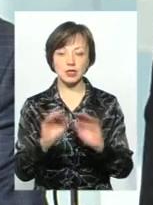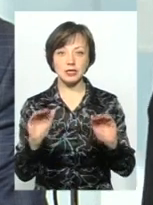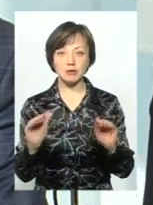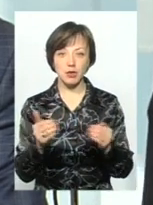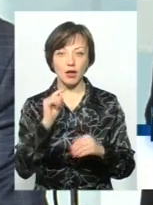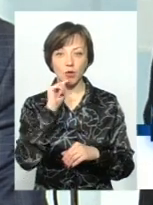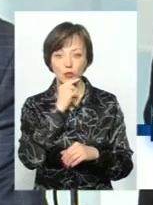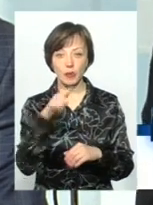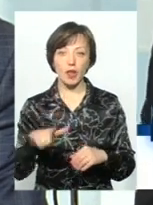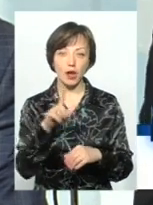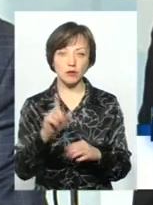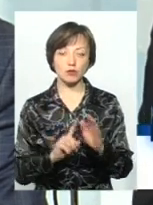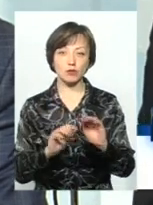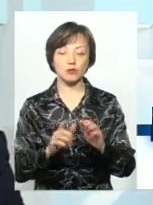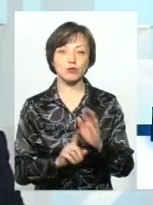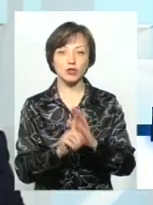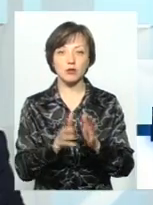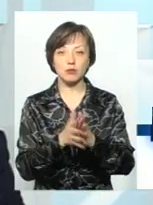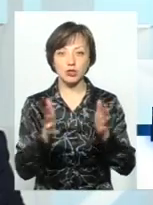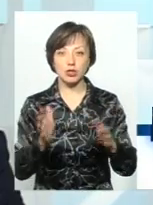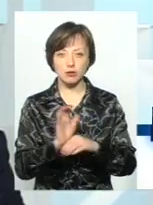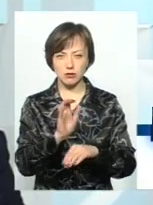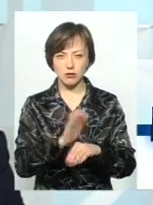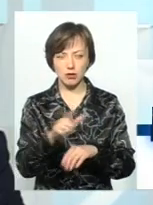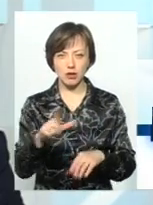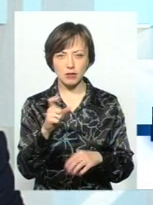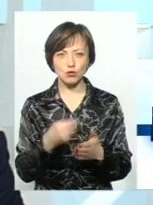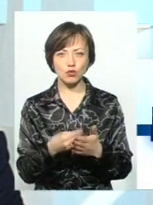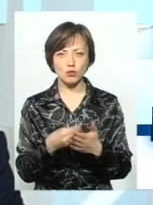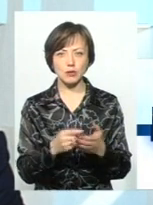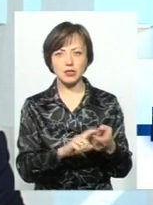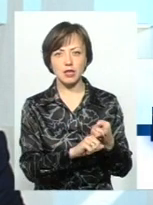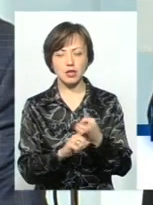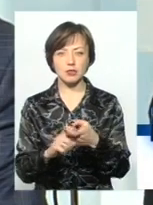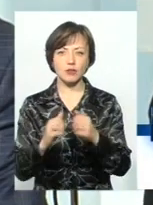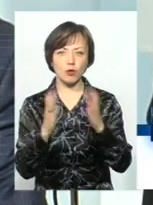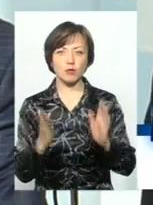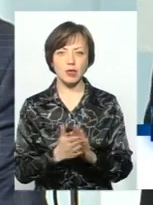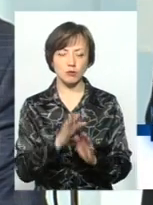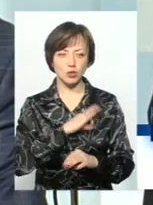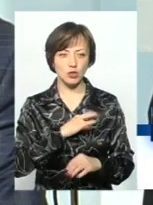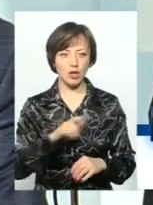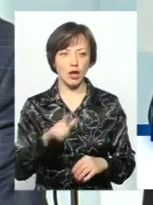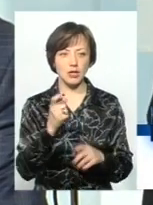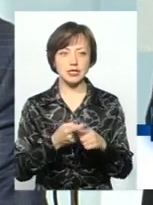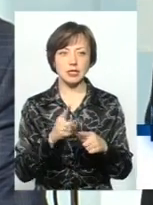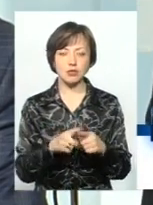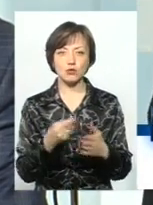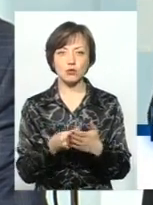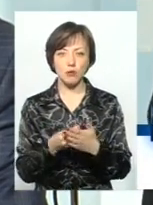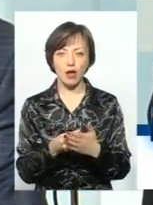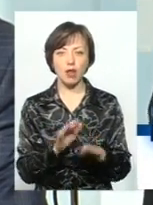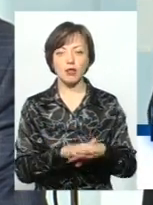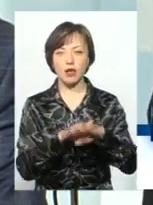зменшенням економити газ і почали більше транспортувати газ. Тобто сума залежить від об'єму спожитого газу. Ця сума надходить